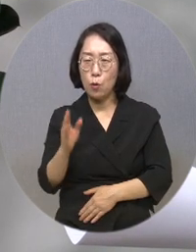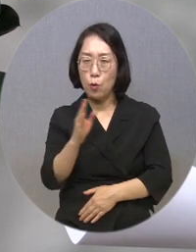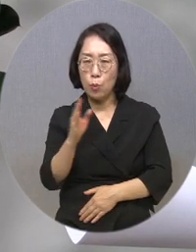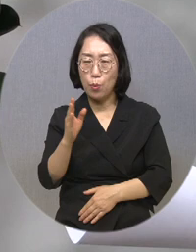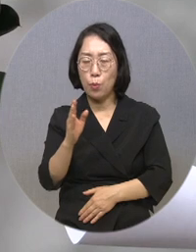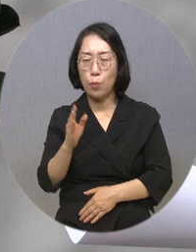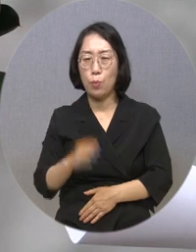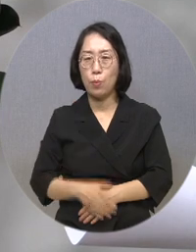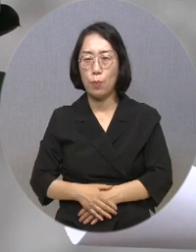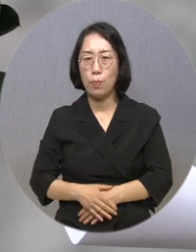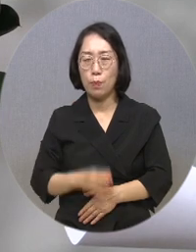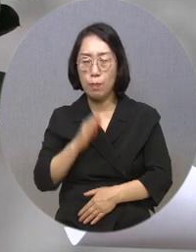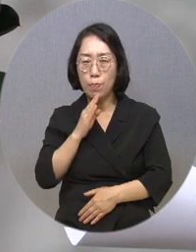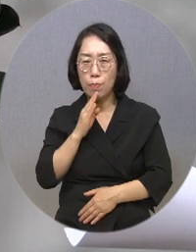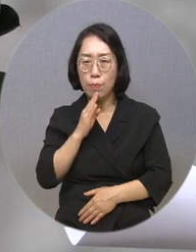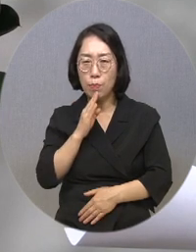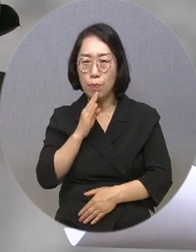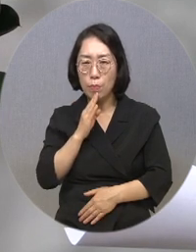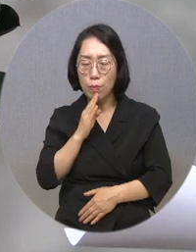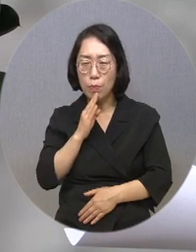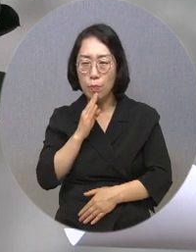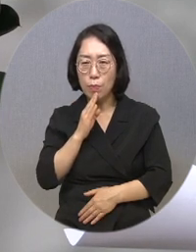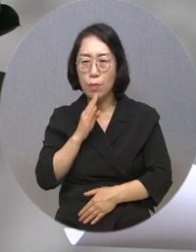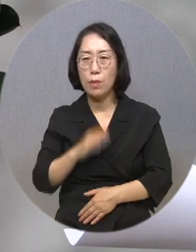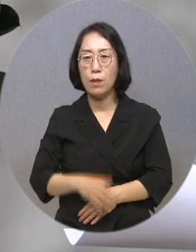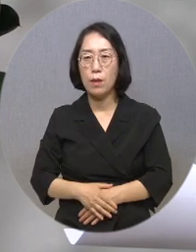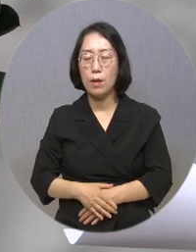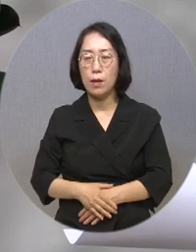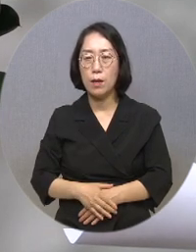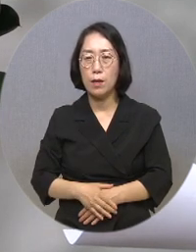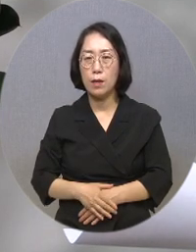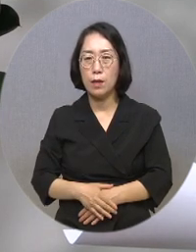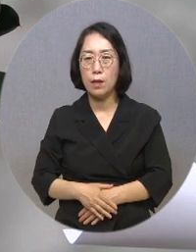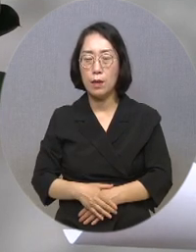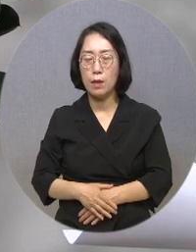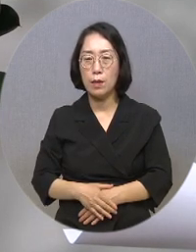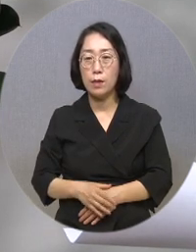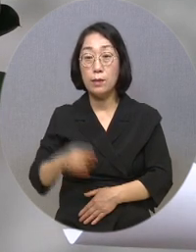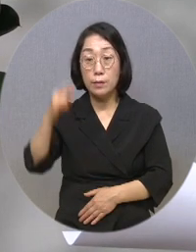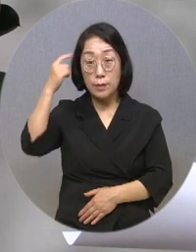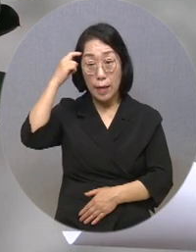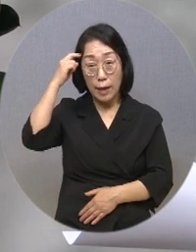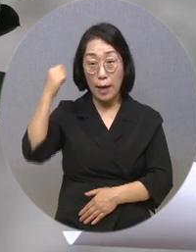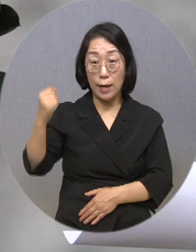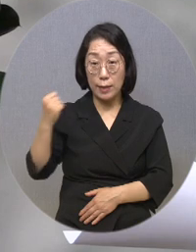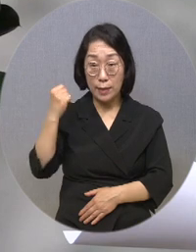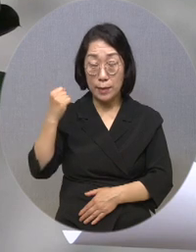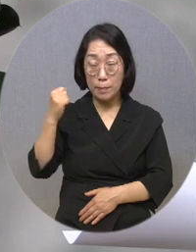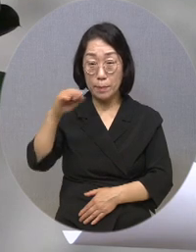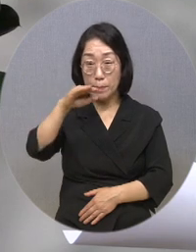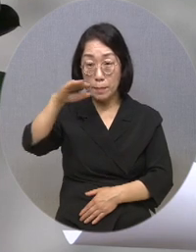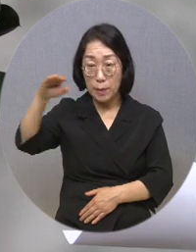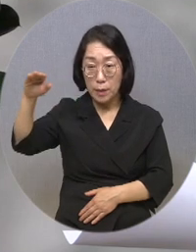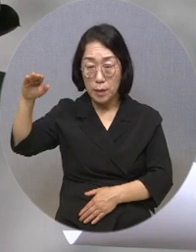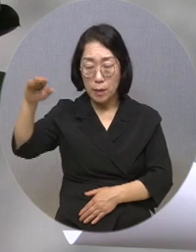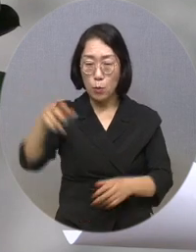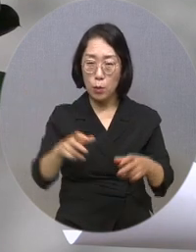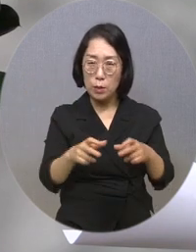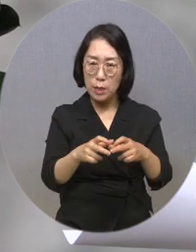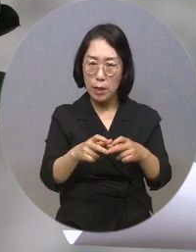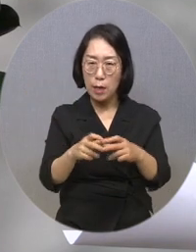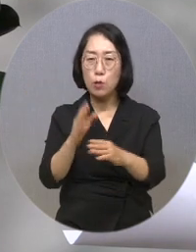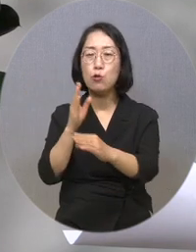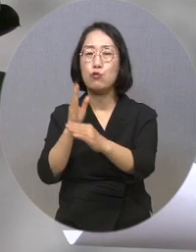뭐냐면 정상적인 IQ 그러니까 지능지수를 가진 분과 장애인 중간 단계인